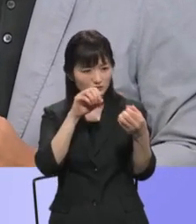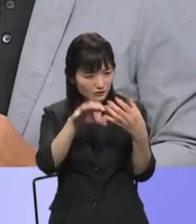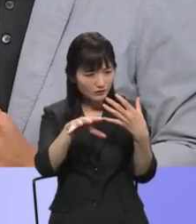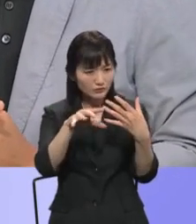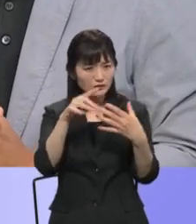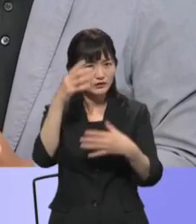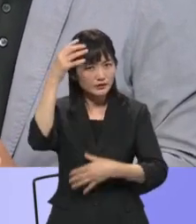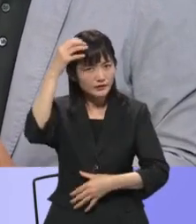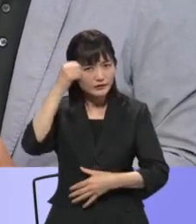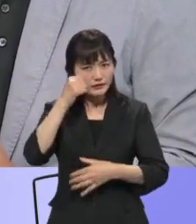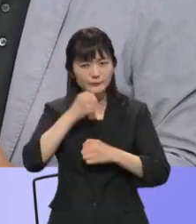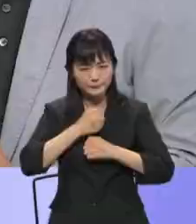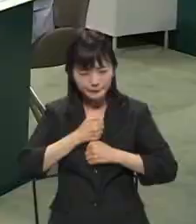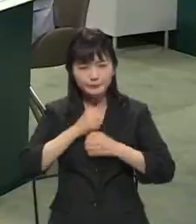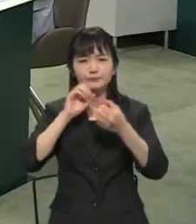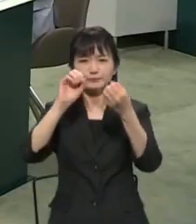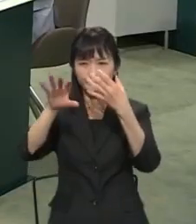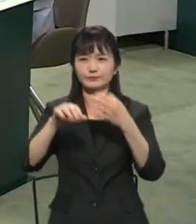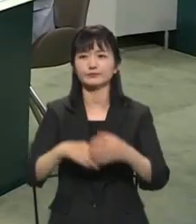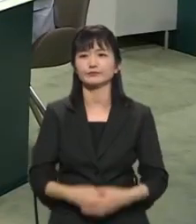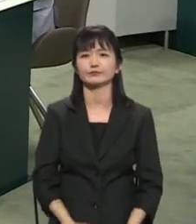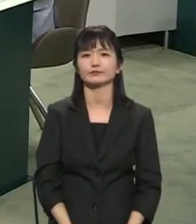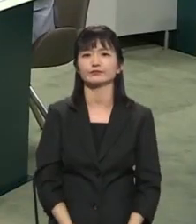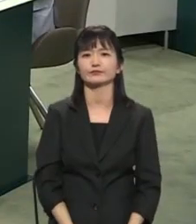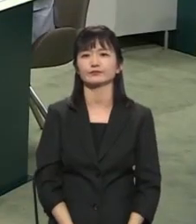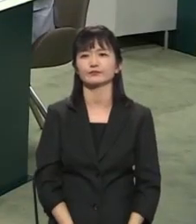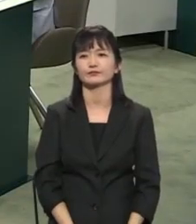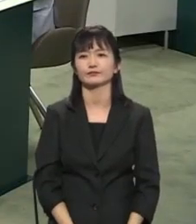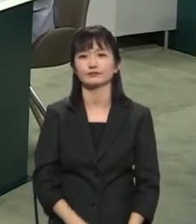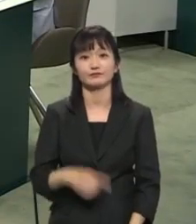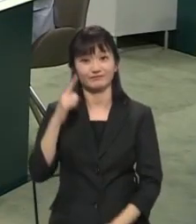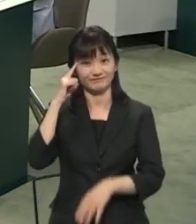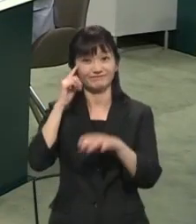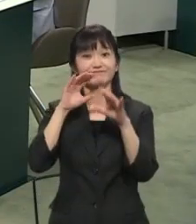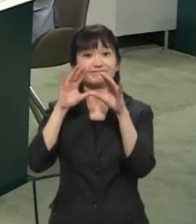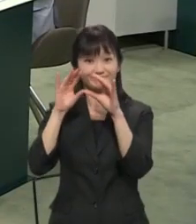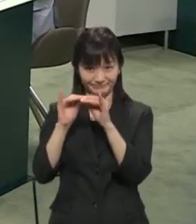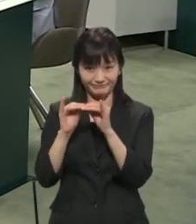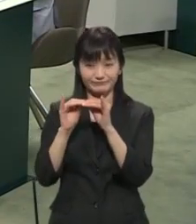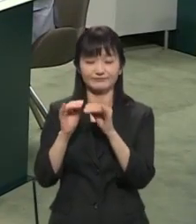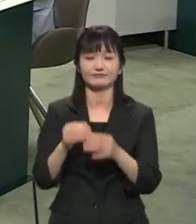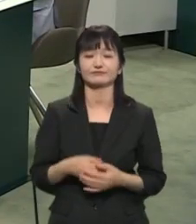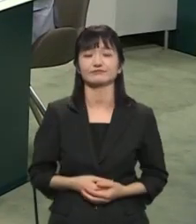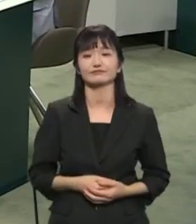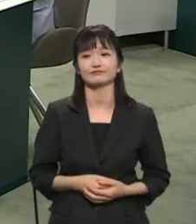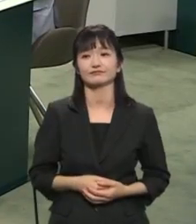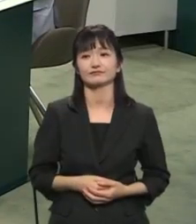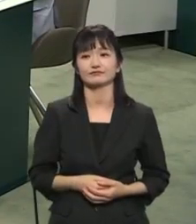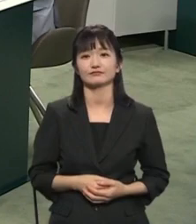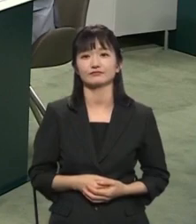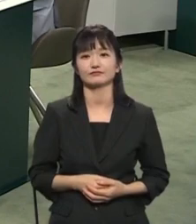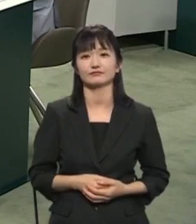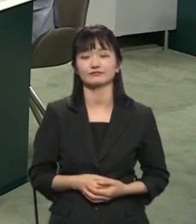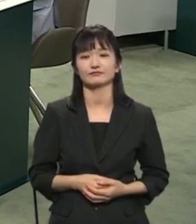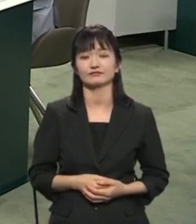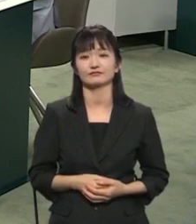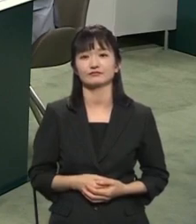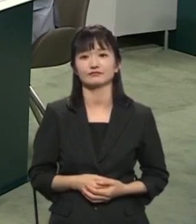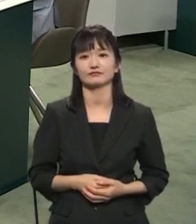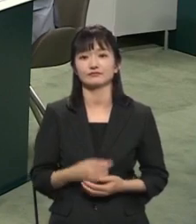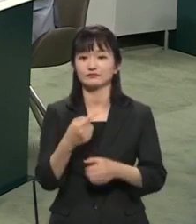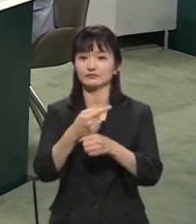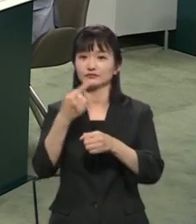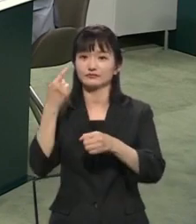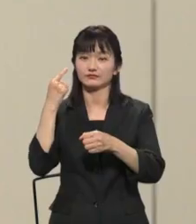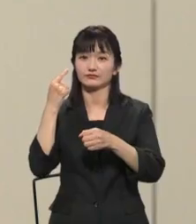필요가 있다 이렇게 생각이 듭니다 공감하실 것 같은데요 예 공감하고요 특히 직권 초기에 작년에